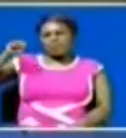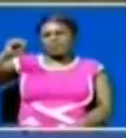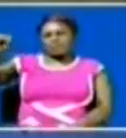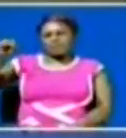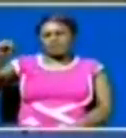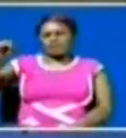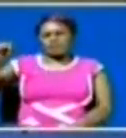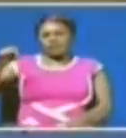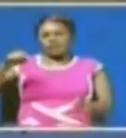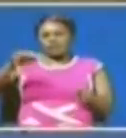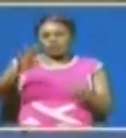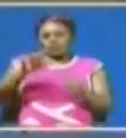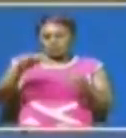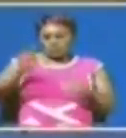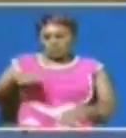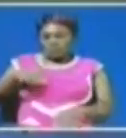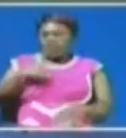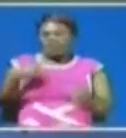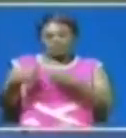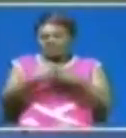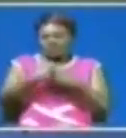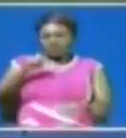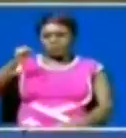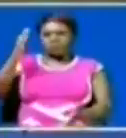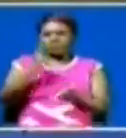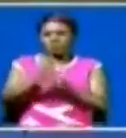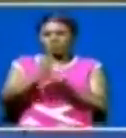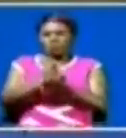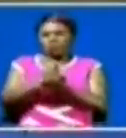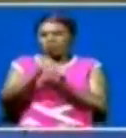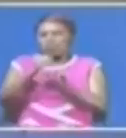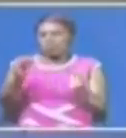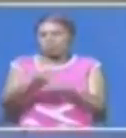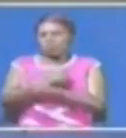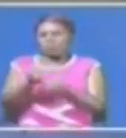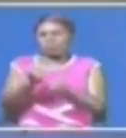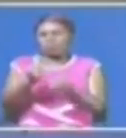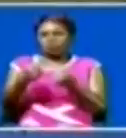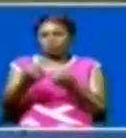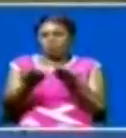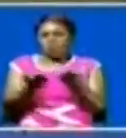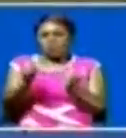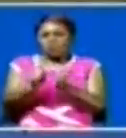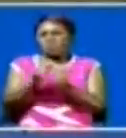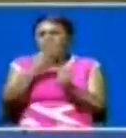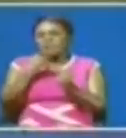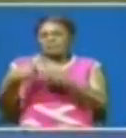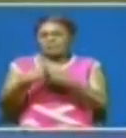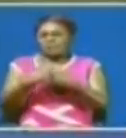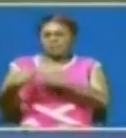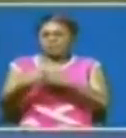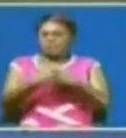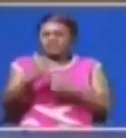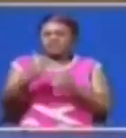Kwa sababu changamoto ambazo wanawake wanakabiliana nazo bila shaka hazilingani na zile ambazo wanaume wanakabiliana nazo. Changamoto